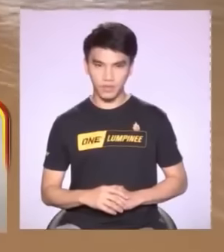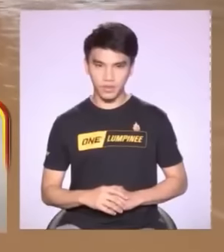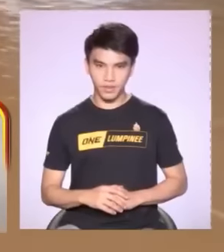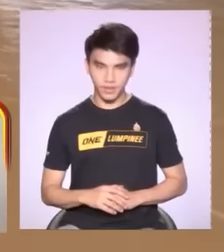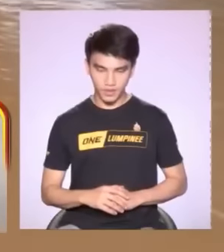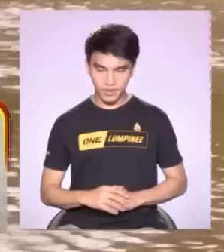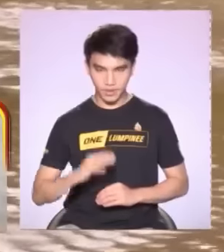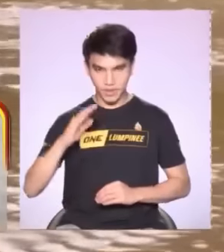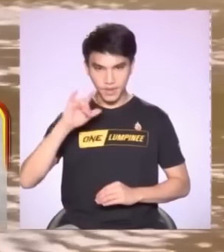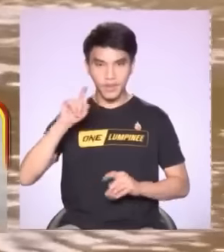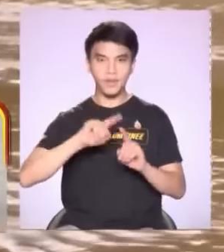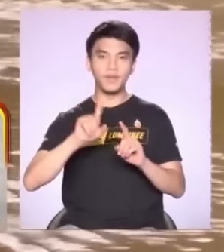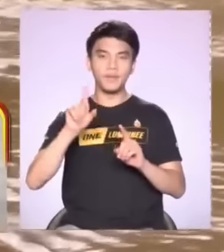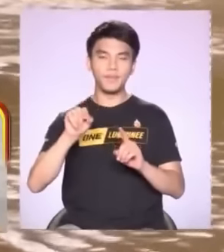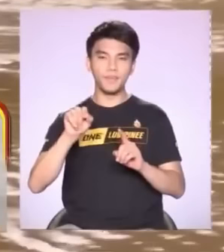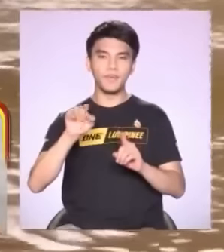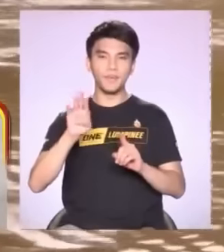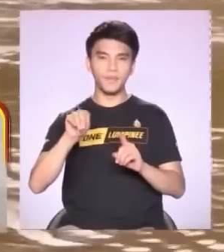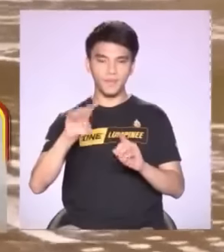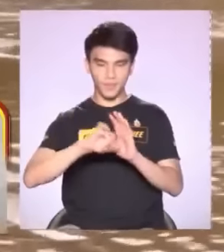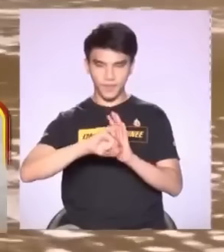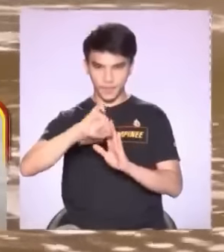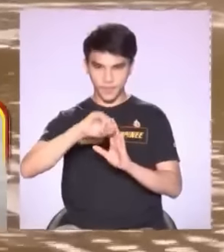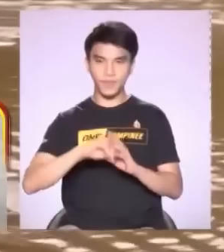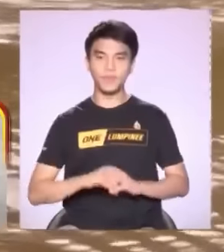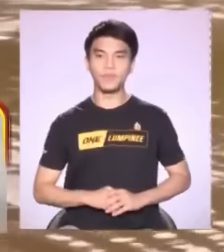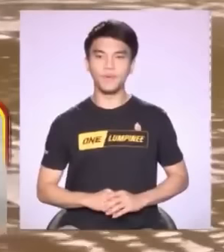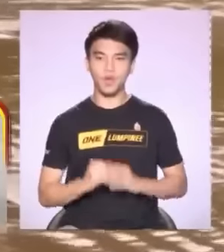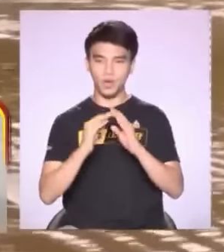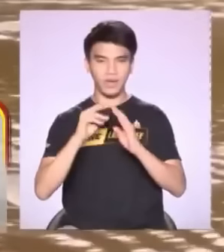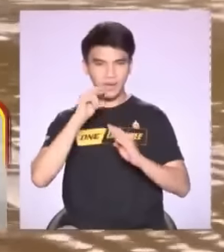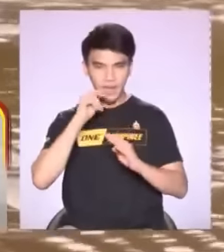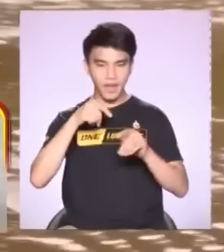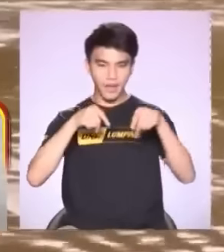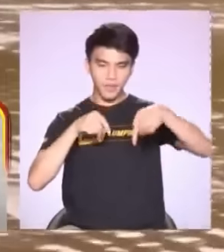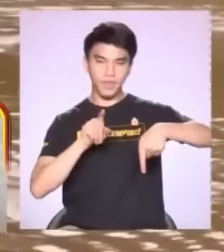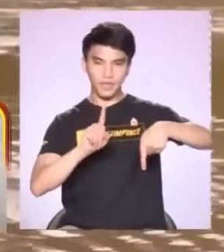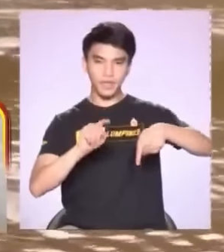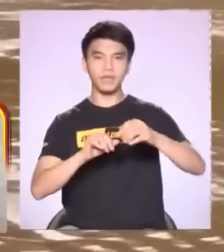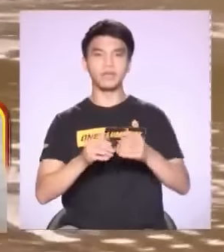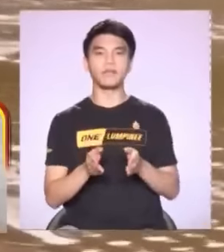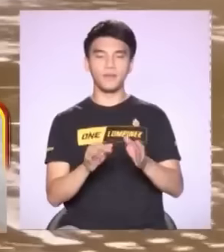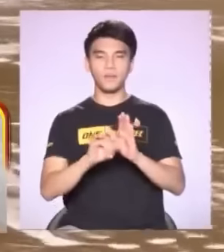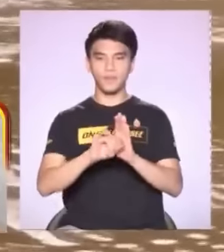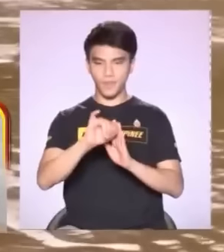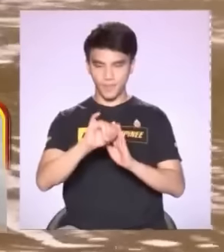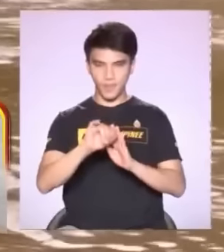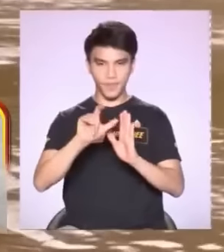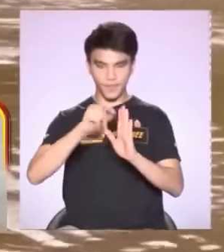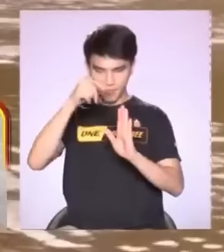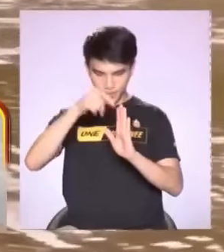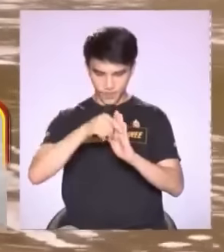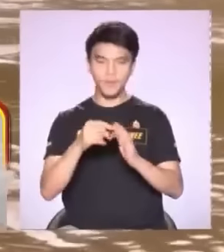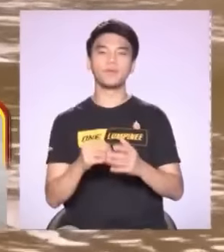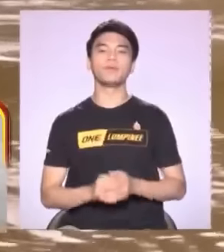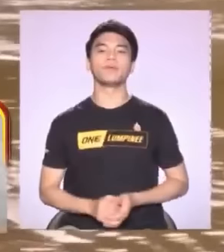อากาศยานกองบิน 41จังหวัดเชียงใหม่และเดินทางต่อไปที่สถานีวัดระดับน้ำ P1ถนนเชียงใหม่ลำพูนนะคะเพื่อไป